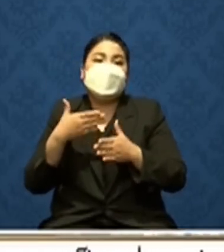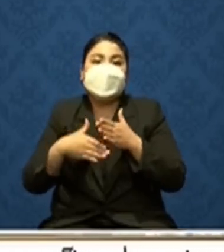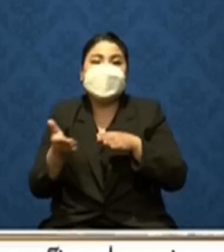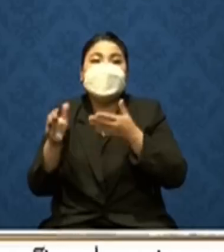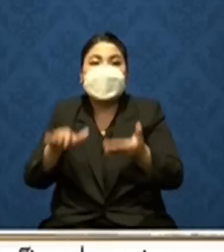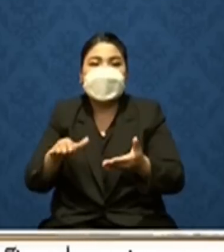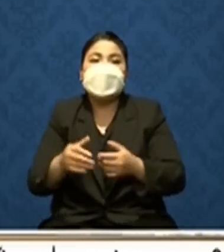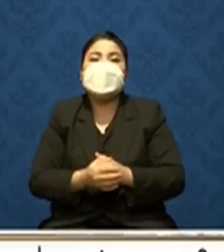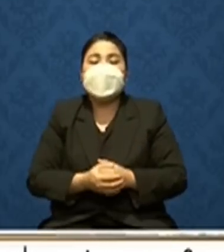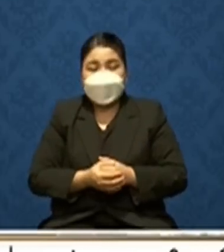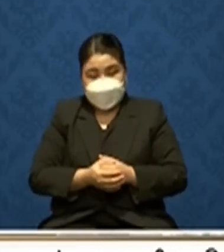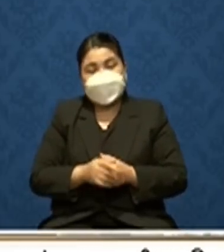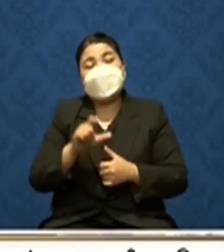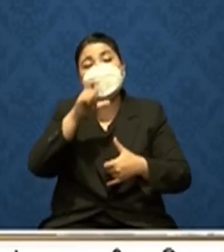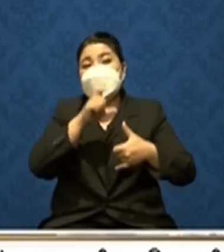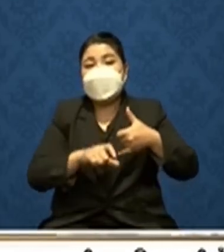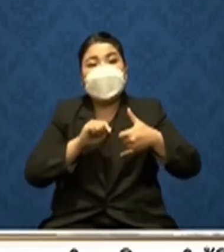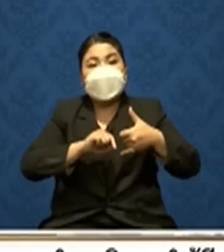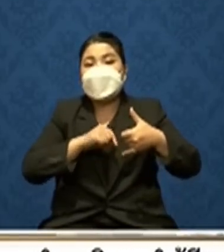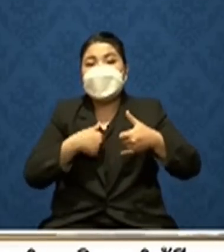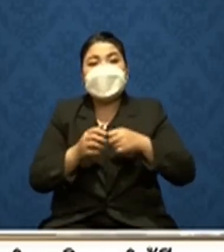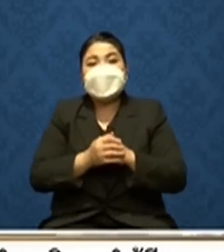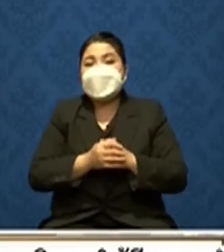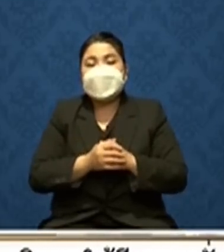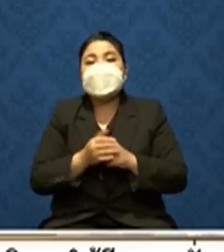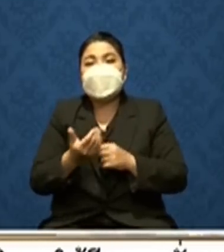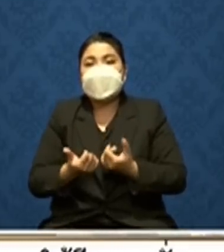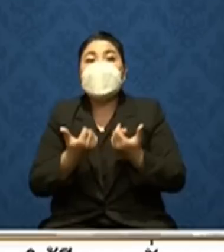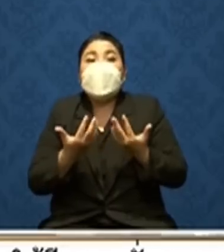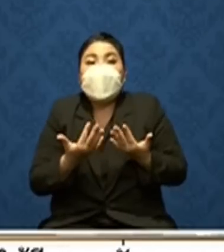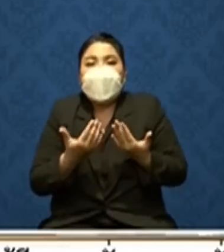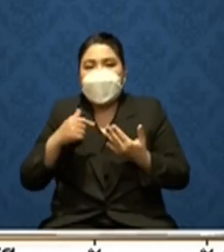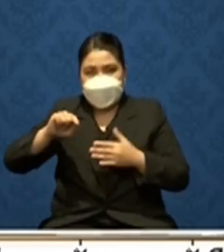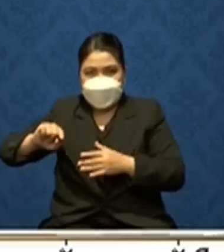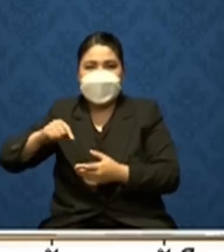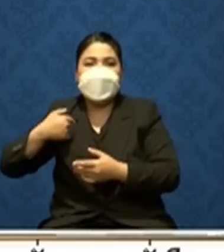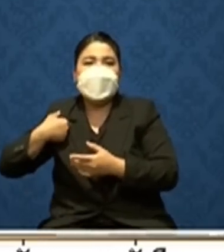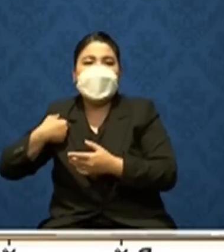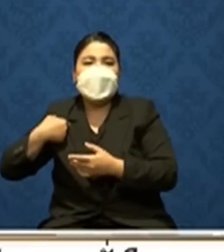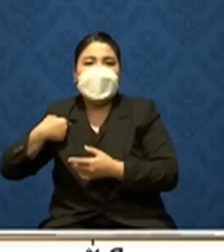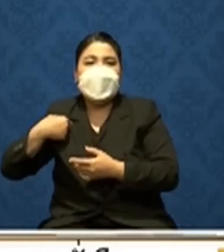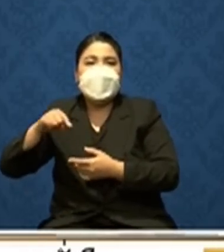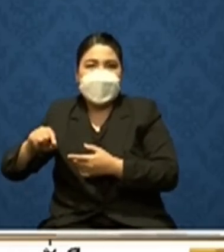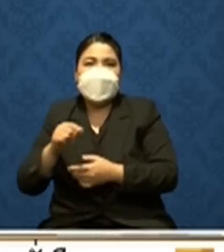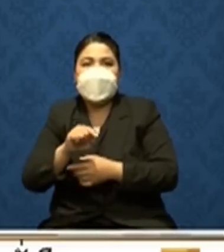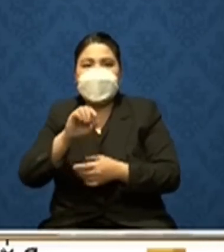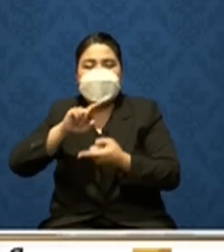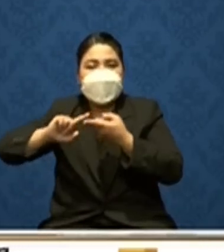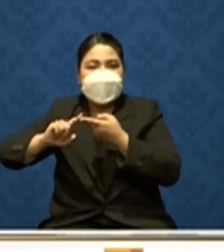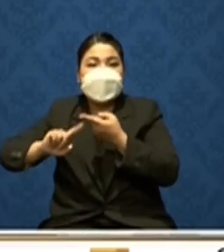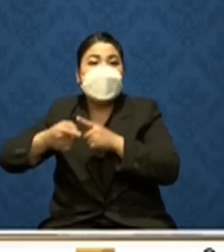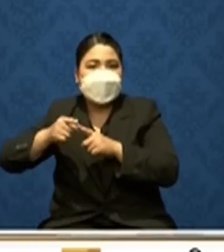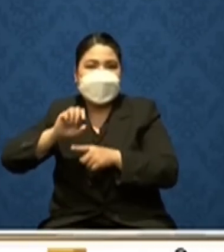ก็เป็นข้อกล่าวหาเป็นพฤติการณ์พิธิกรรมที่ท่านจะได้ฟังจากเพื่อนสมาชิกแล้วมาตัดสินลงคะแนน